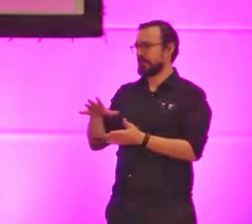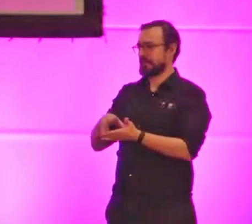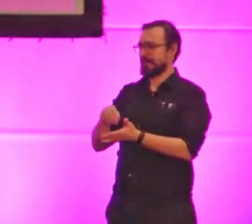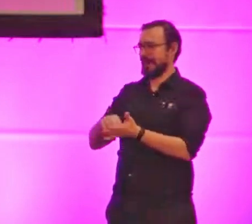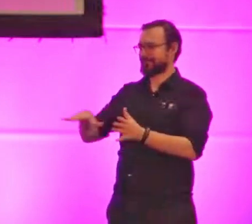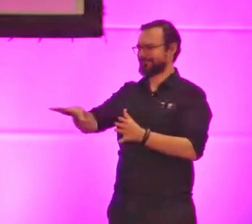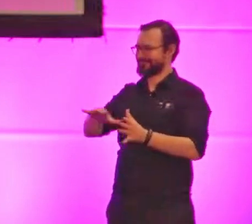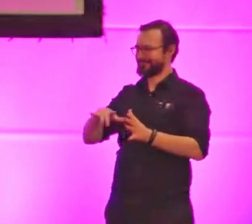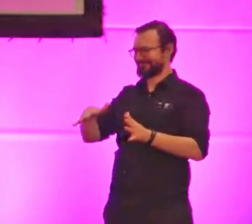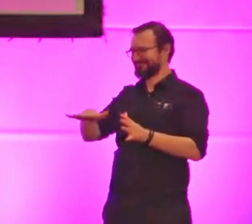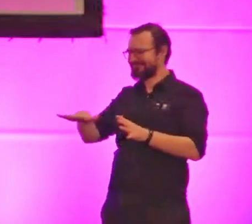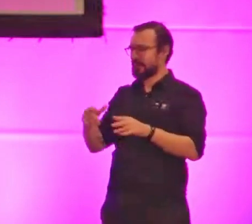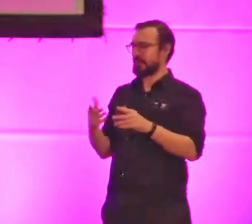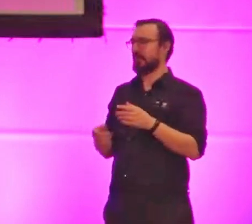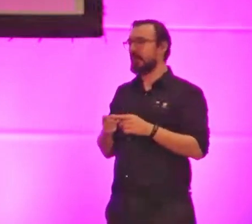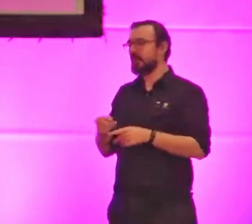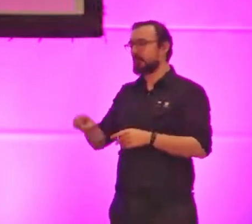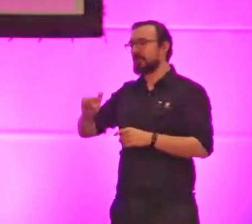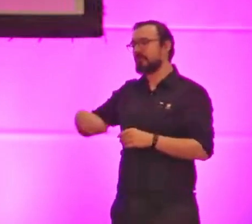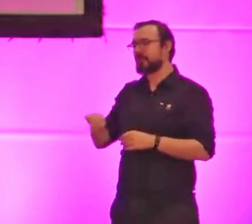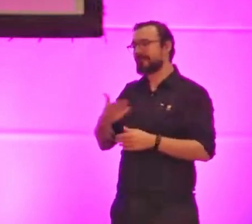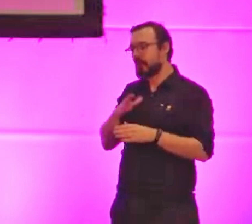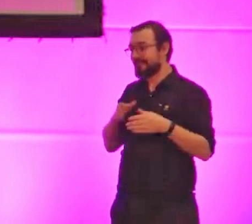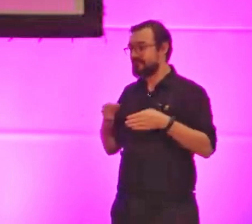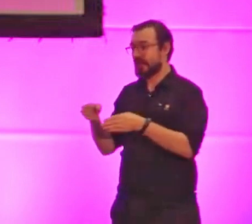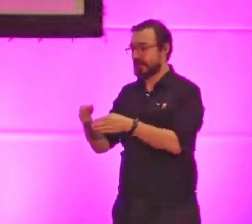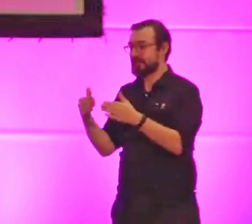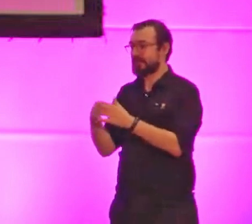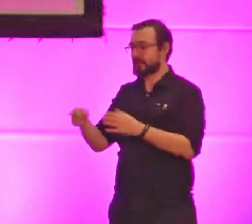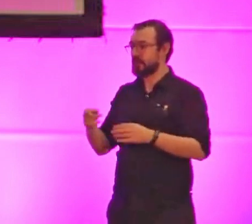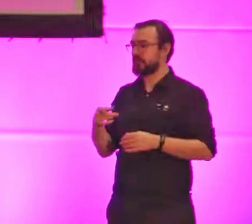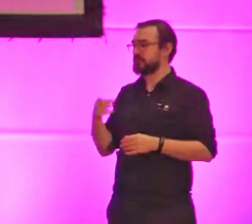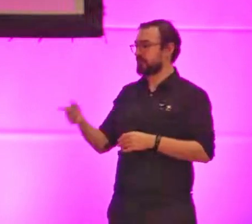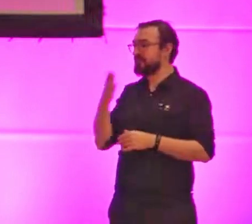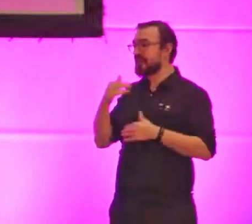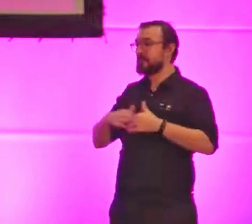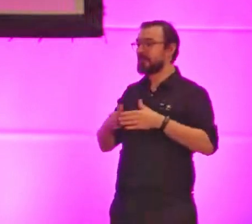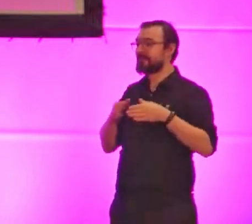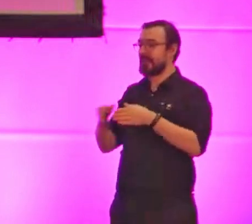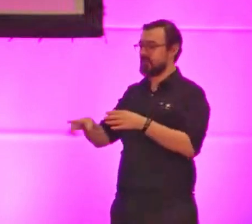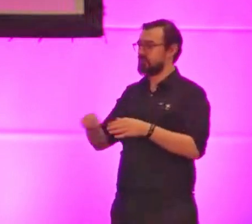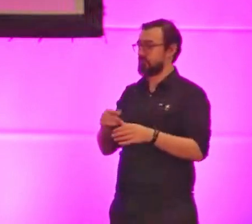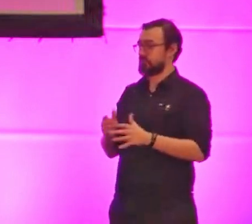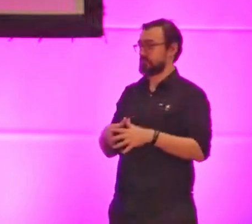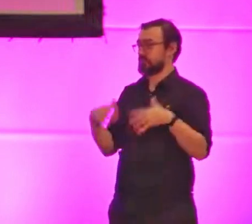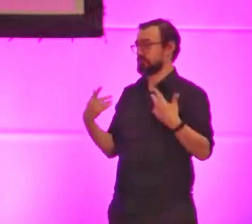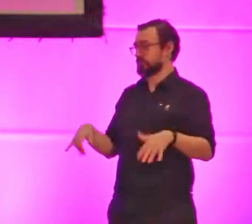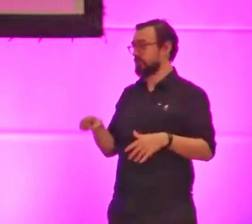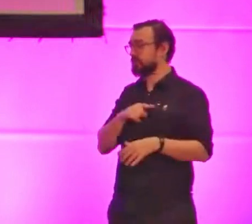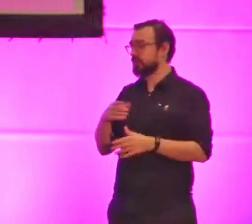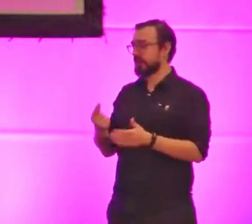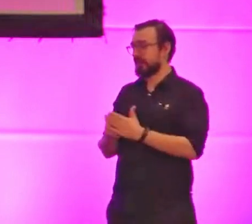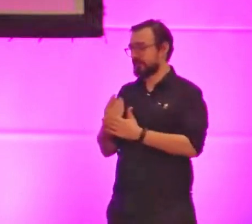sumpmarksområde. Och kräver då, så de vill ha en väg. Den bygger vägen. Den här vägen tar enorma